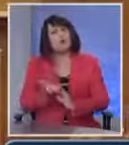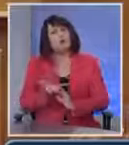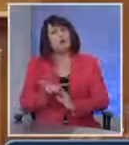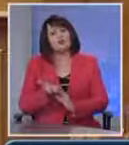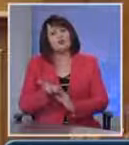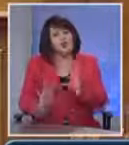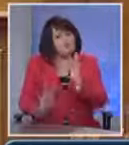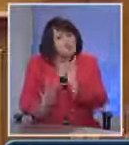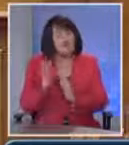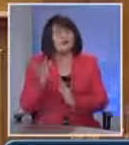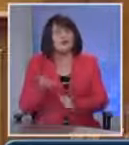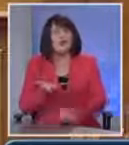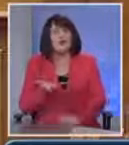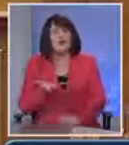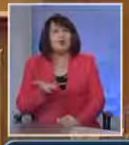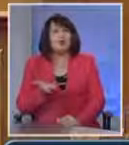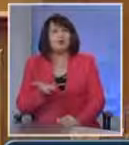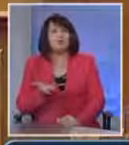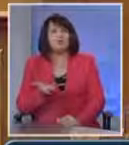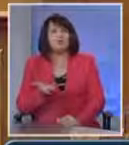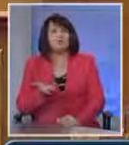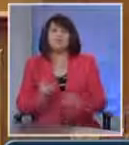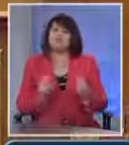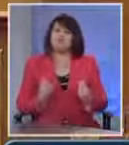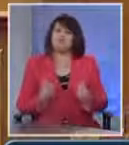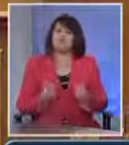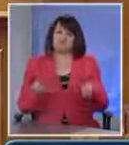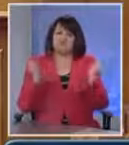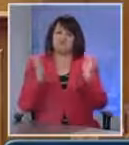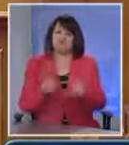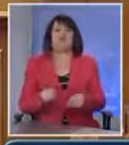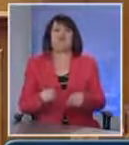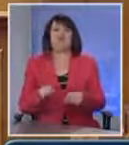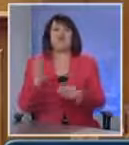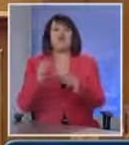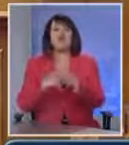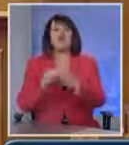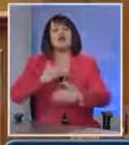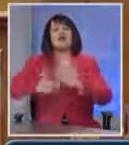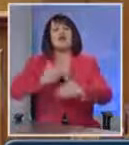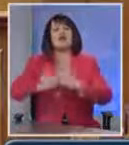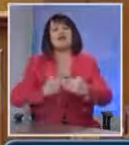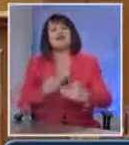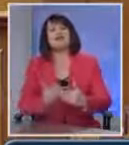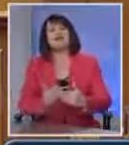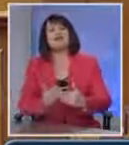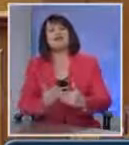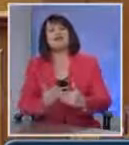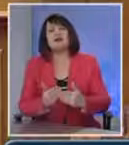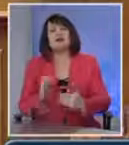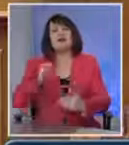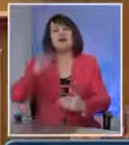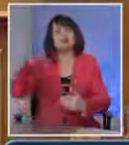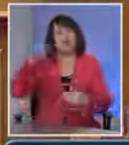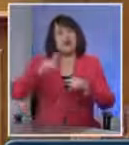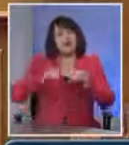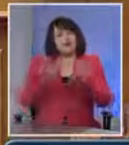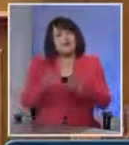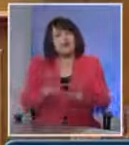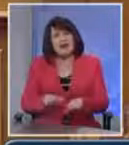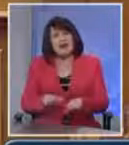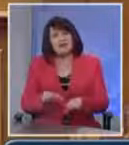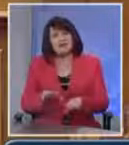Είναι προοδευτικό, κύριοι συνάδελφοι, να αποκλείεις από την εκλογική διαδικασία αυτούς που έφυγαν στο εξωτερικό